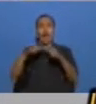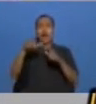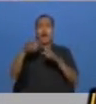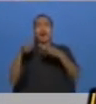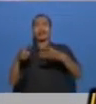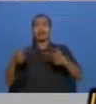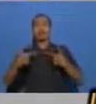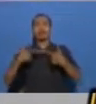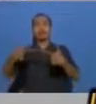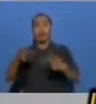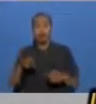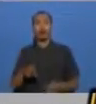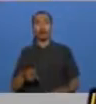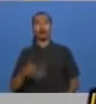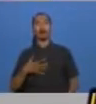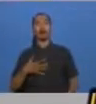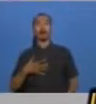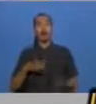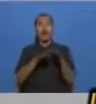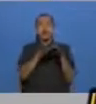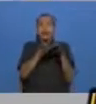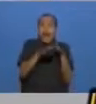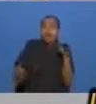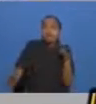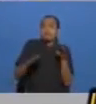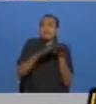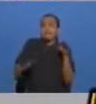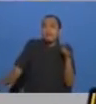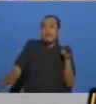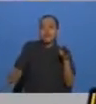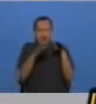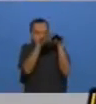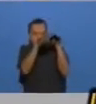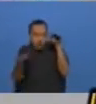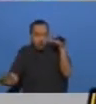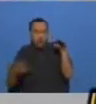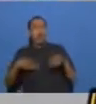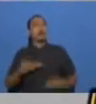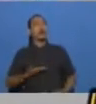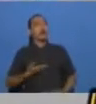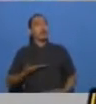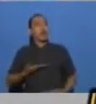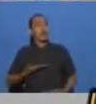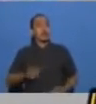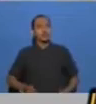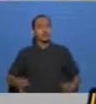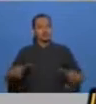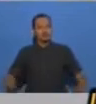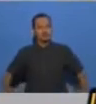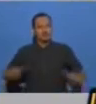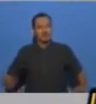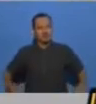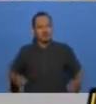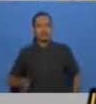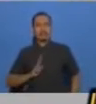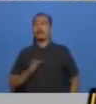Ketika saya mau naik bis itu didorong dari bawah dan harus ditarik dari atas kayak gitu. Jadi saya selalu nggak nyaman kan,